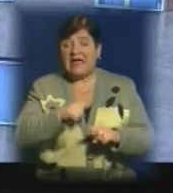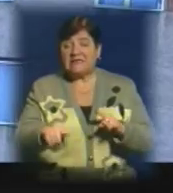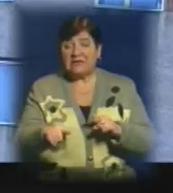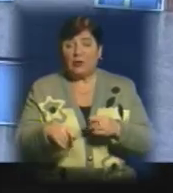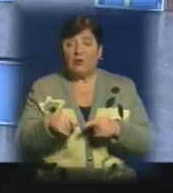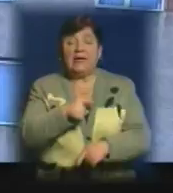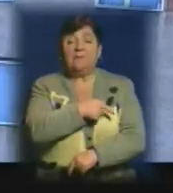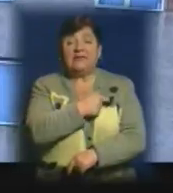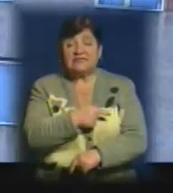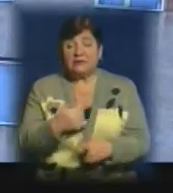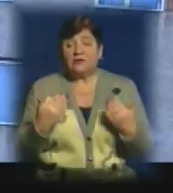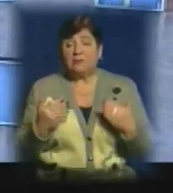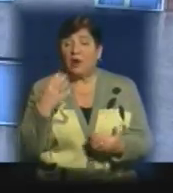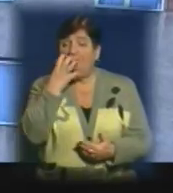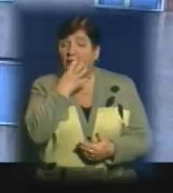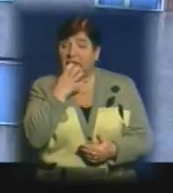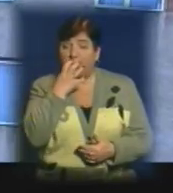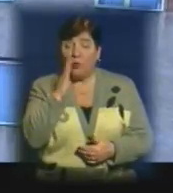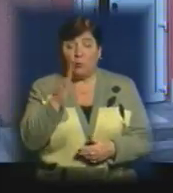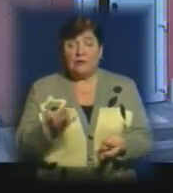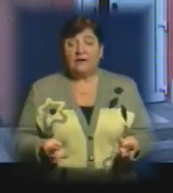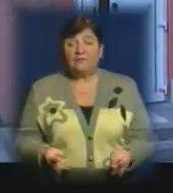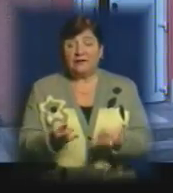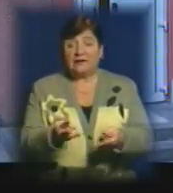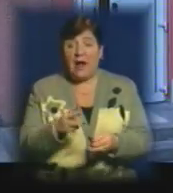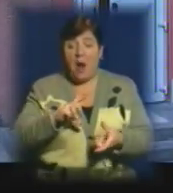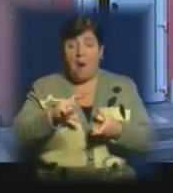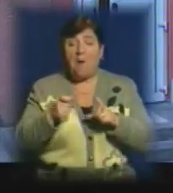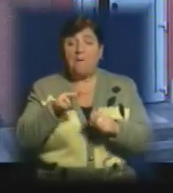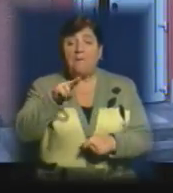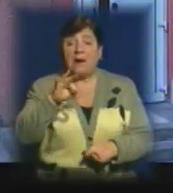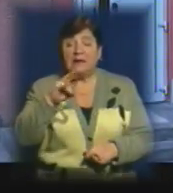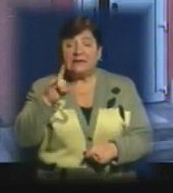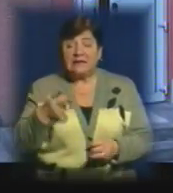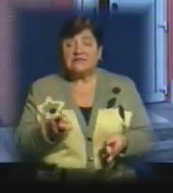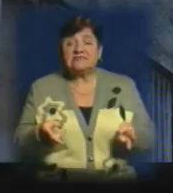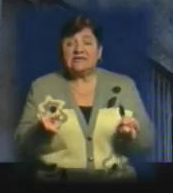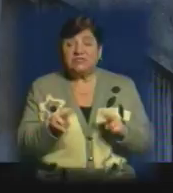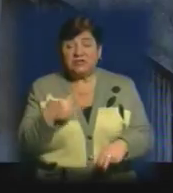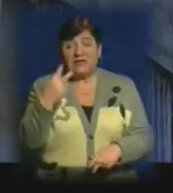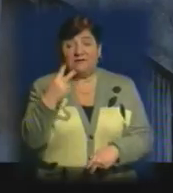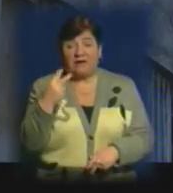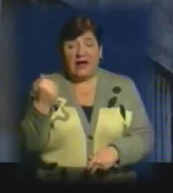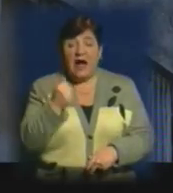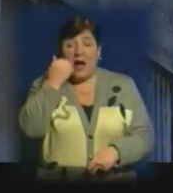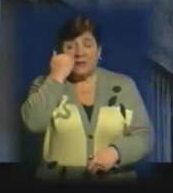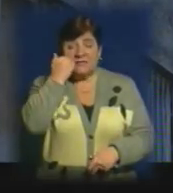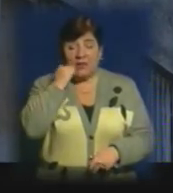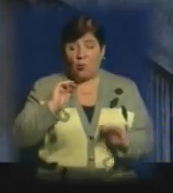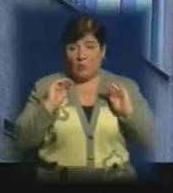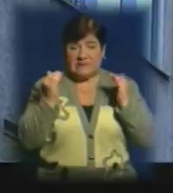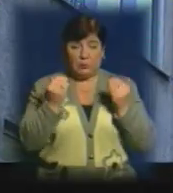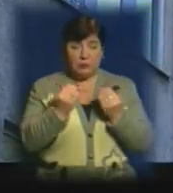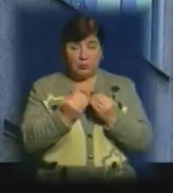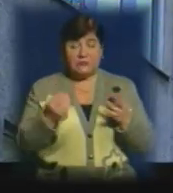медицини. Тепер тепло у будівлі постачатиме котельня на палетах. Запас газу у лікарні залишать на 2 тижні, а стару котельню законсервують.